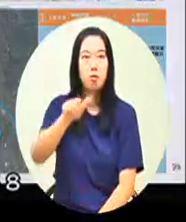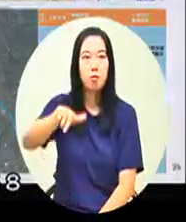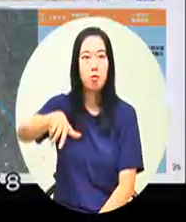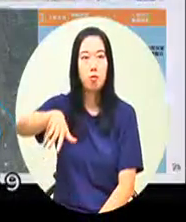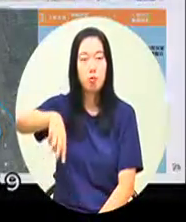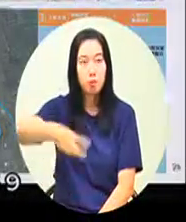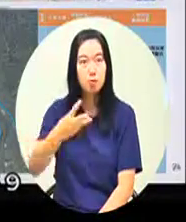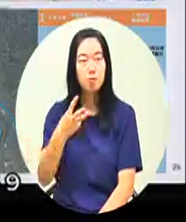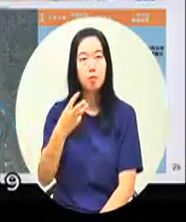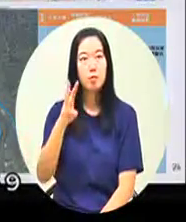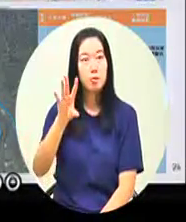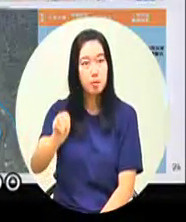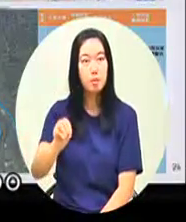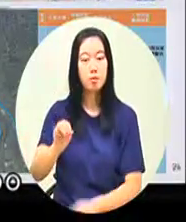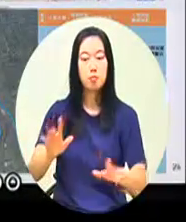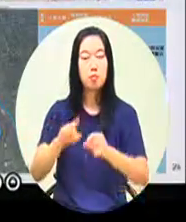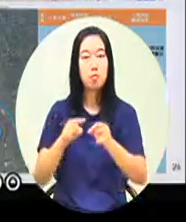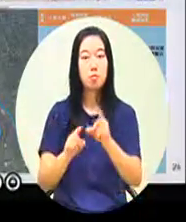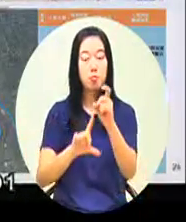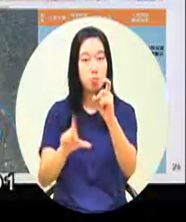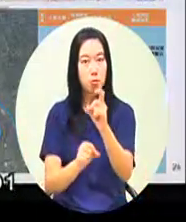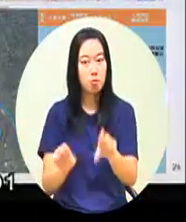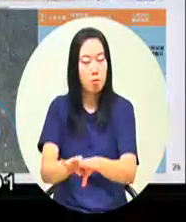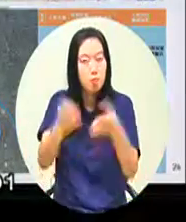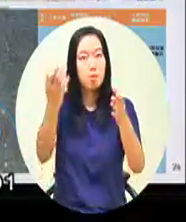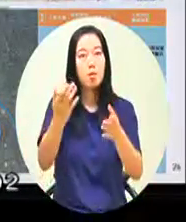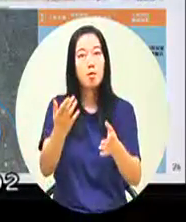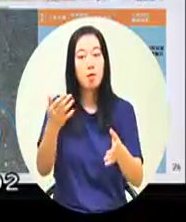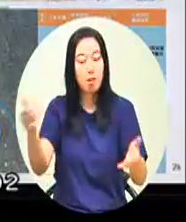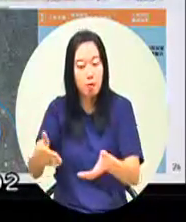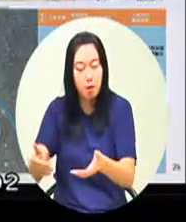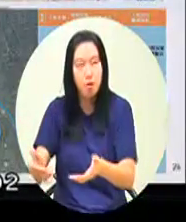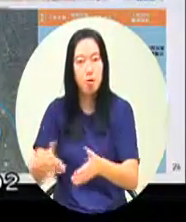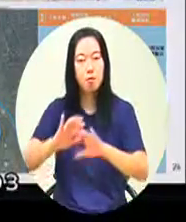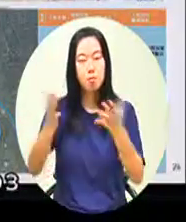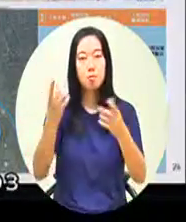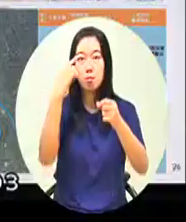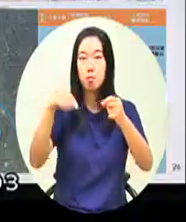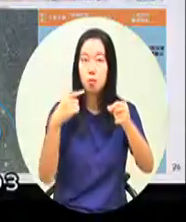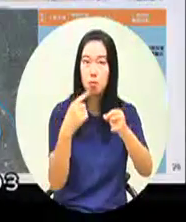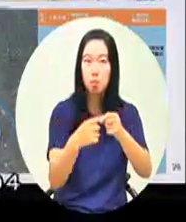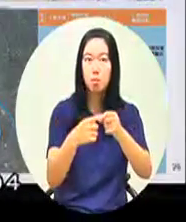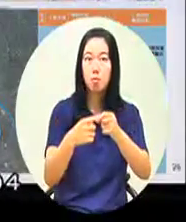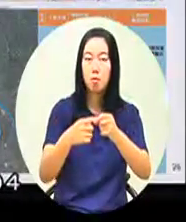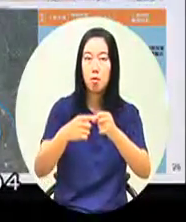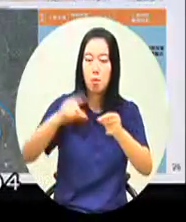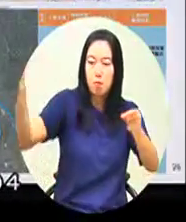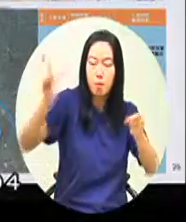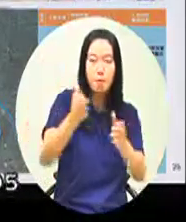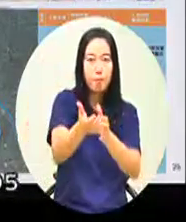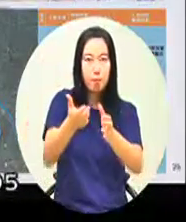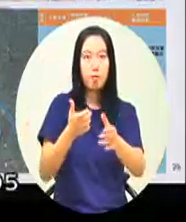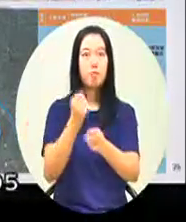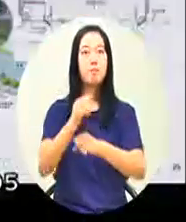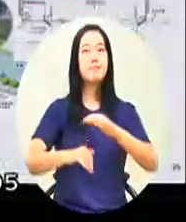在今年十月会陆续开工，预计是在明年汛期107年汛期前会完